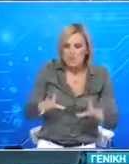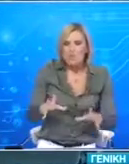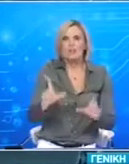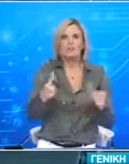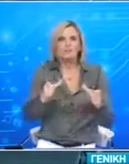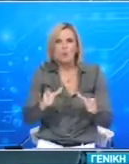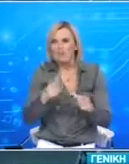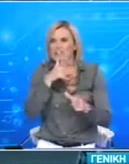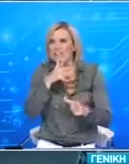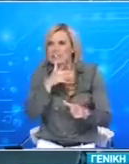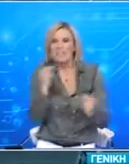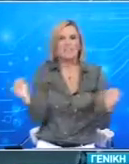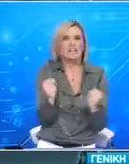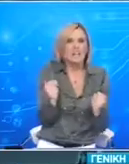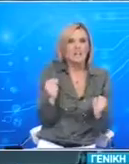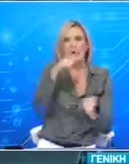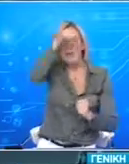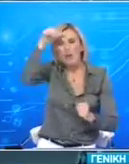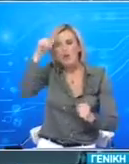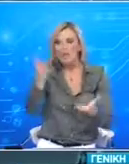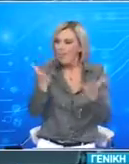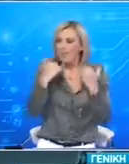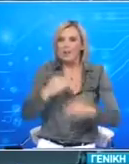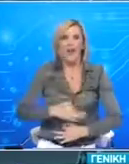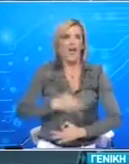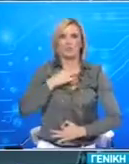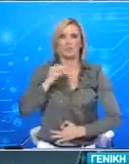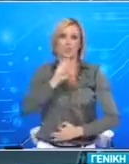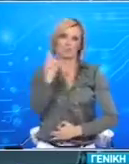ανθρώπινες και αξιοπρεπείς συνθήκες διαβίωσης για τους αιτούντες άσυλο. Σας ευχαριστώ πολύ.